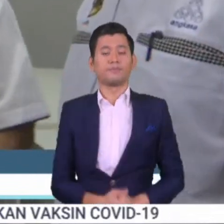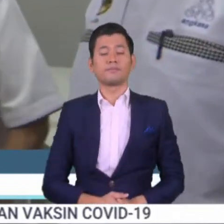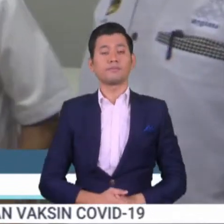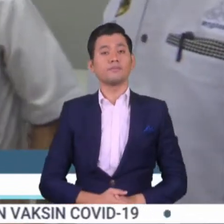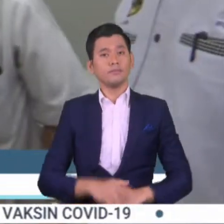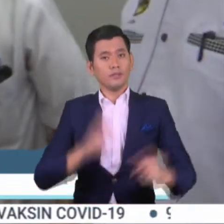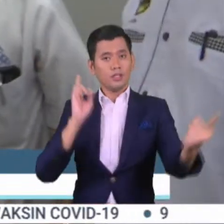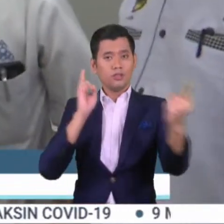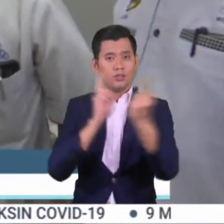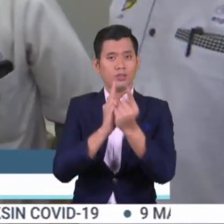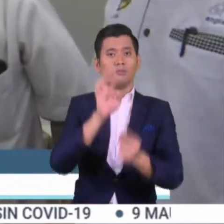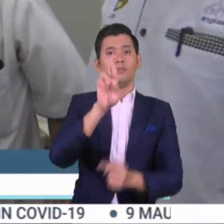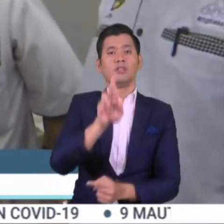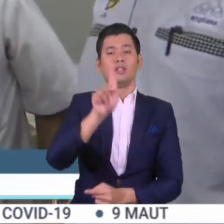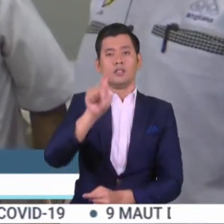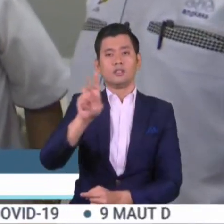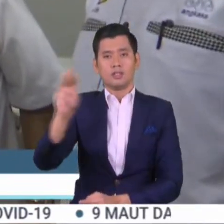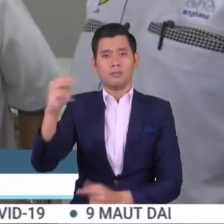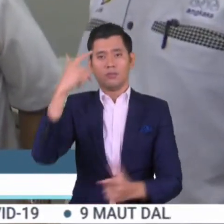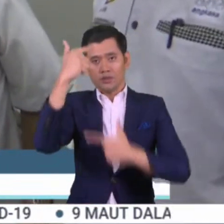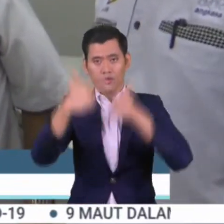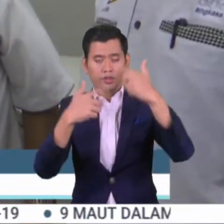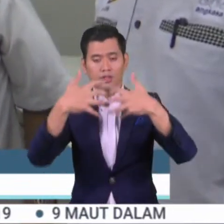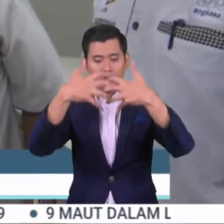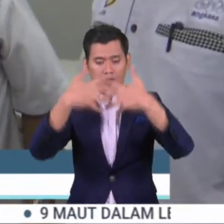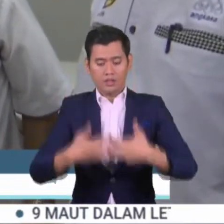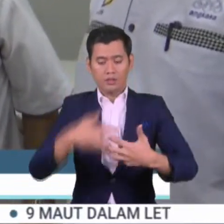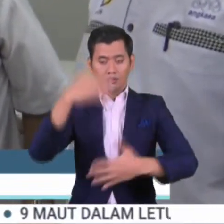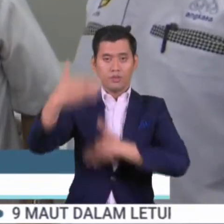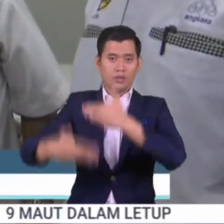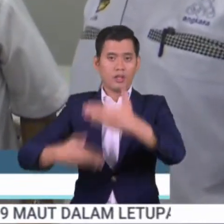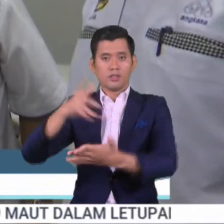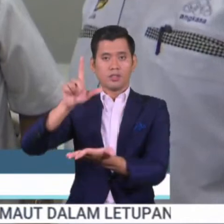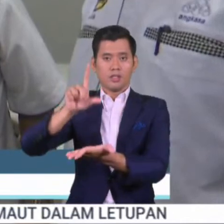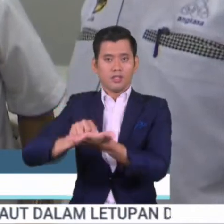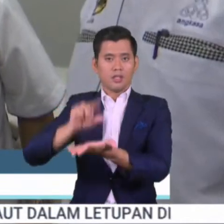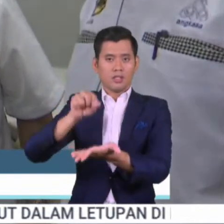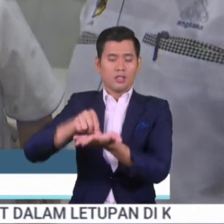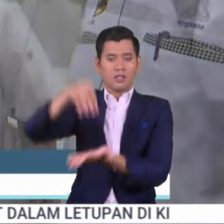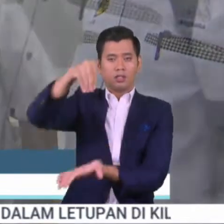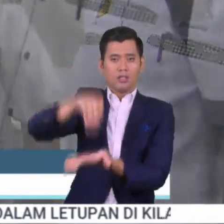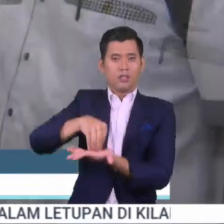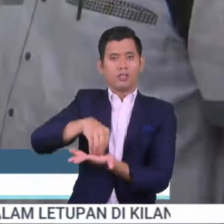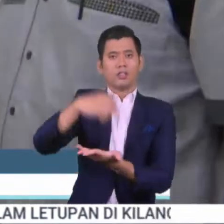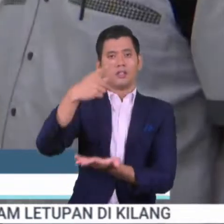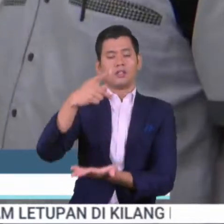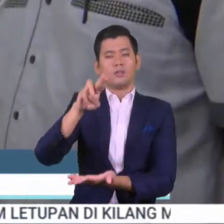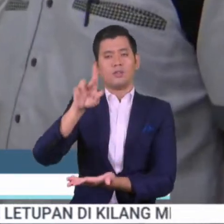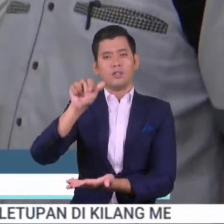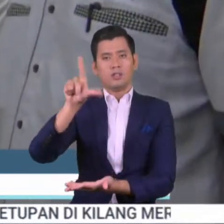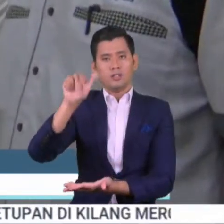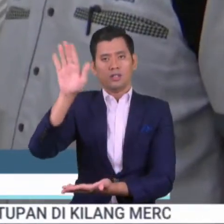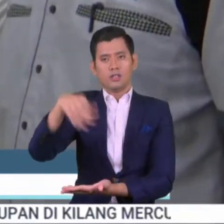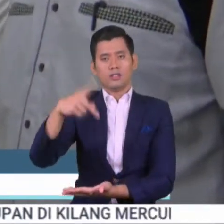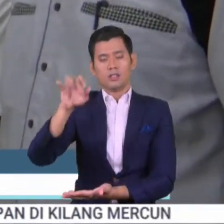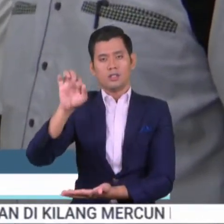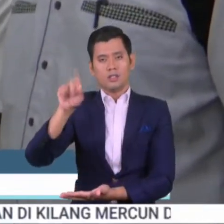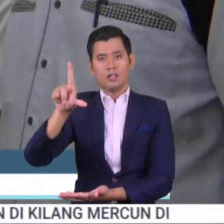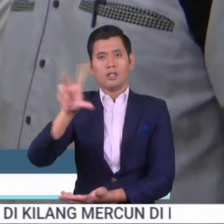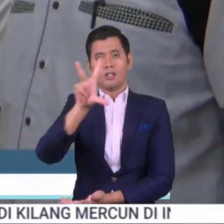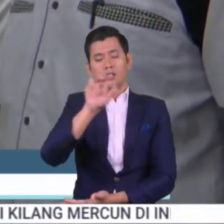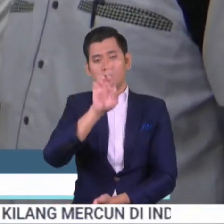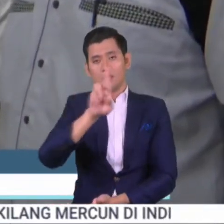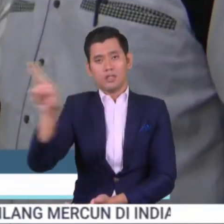Beliau ditemui RTM selepas melawat kilang pemprosesan ayam probiotik di Kuala Ketil. Ketika ini, 3,000 ayam